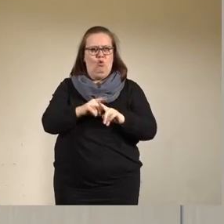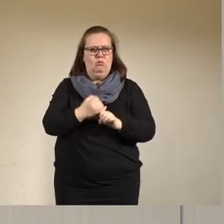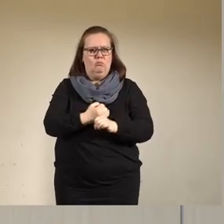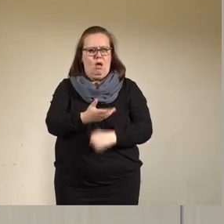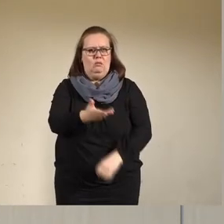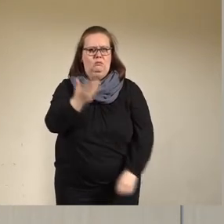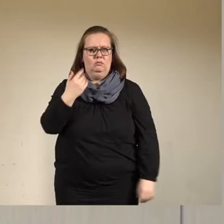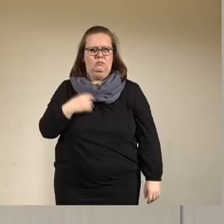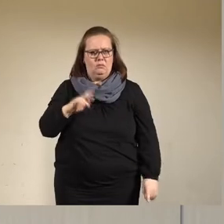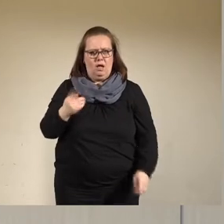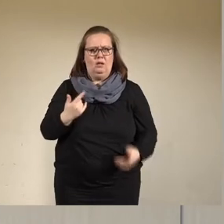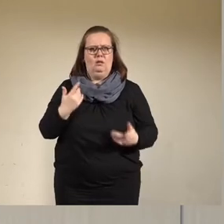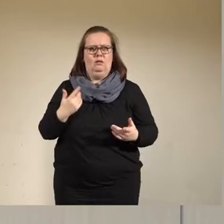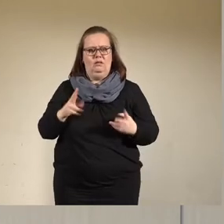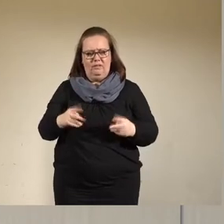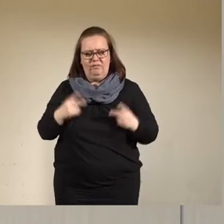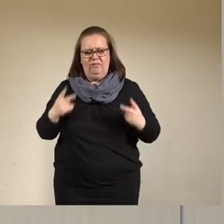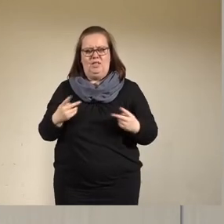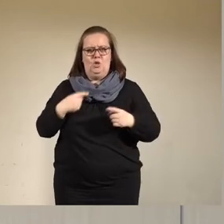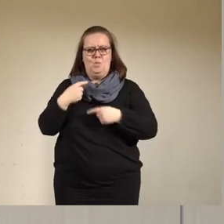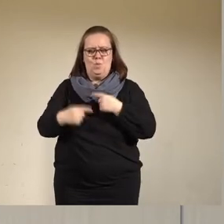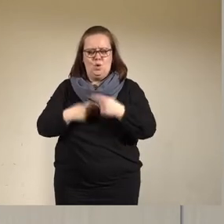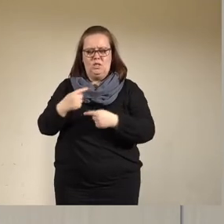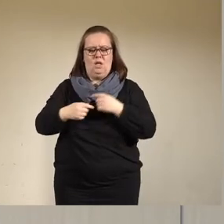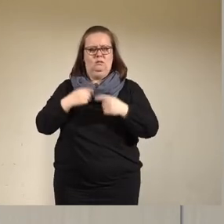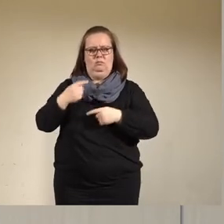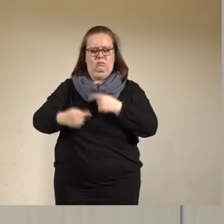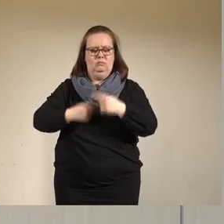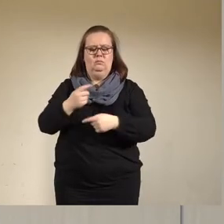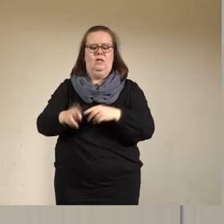gemacht. Nein, es ist, um einen Prozess